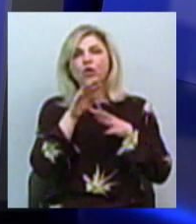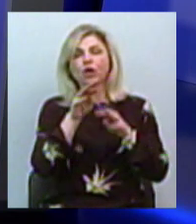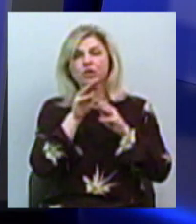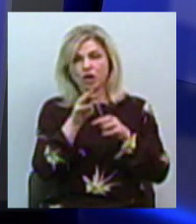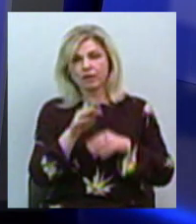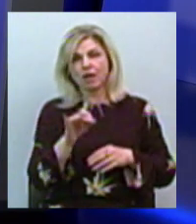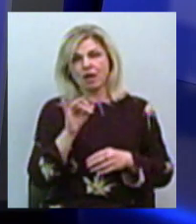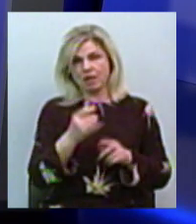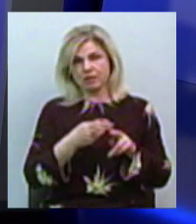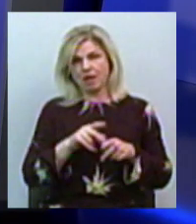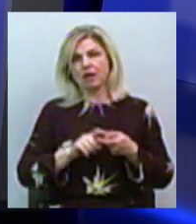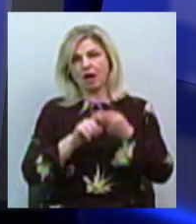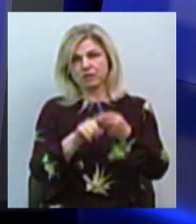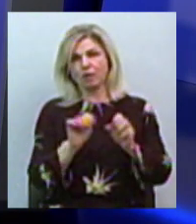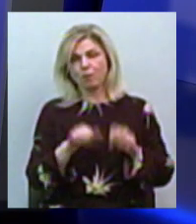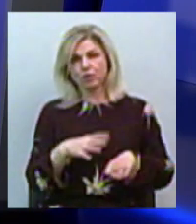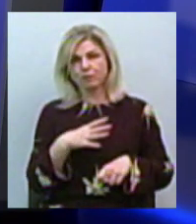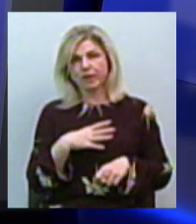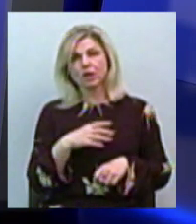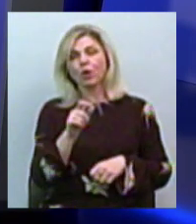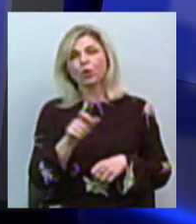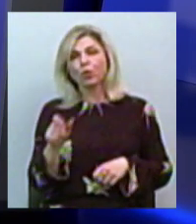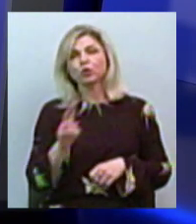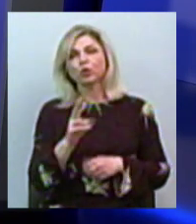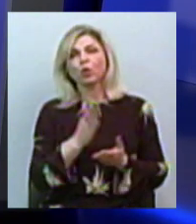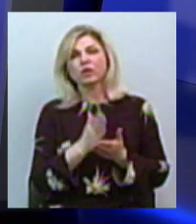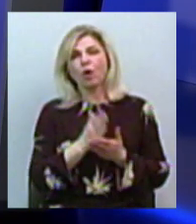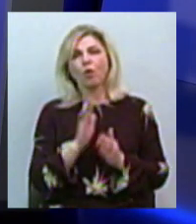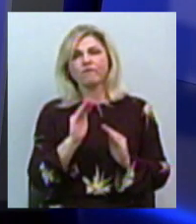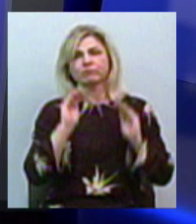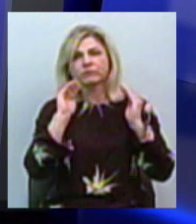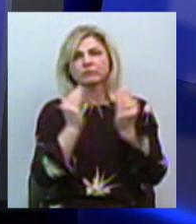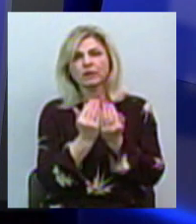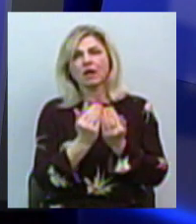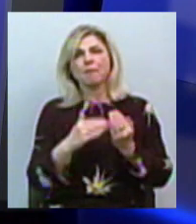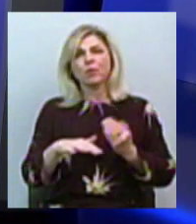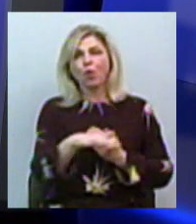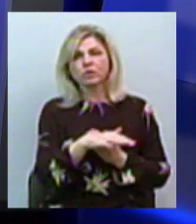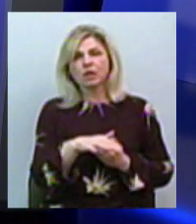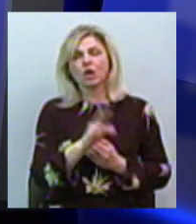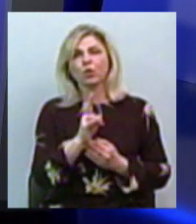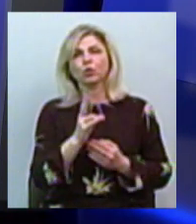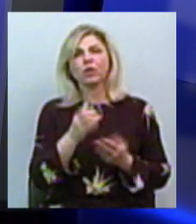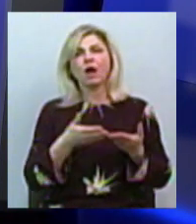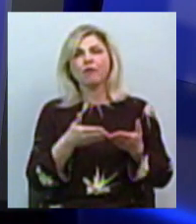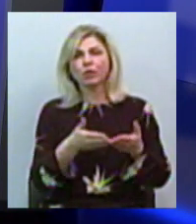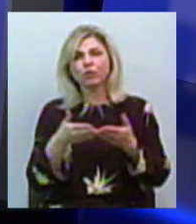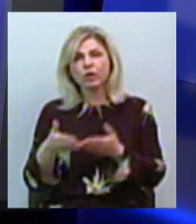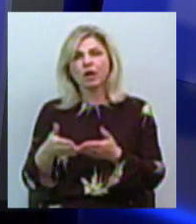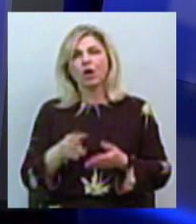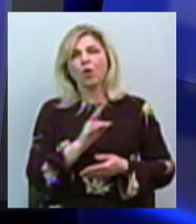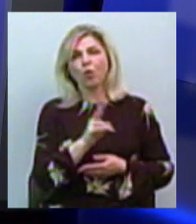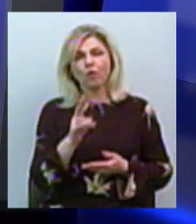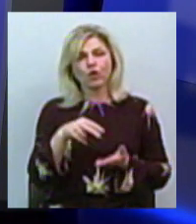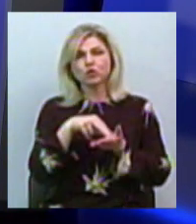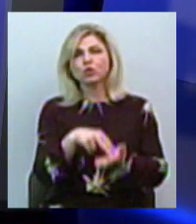велике враження, пораженість людей, які знаходяться в замкнутому просторі, тобто ті, які знаходяться на пароплавах, які стоять